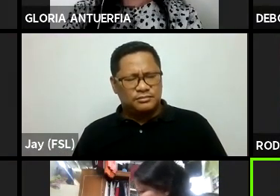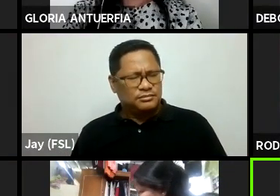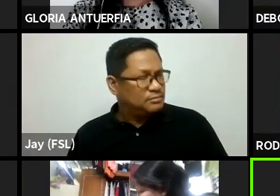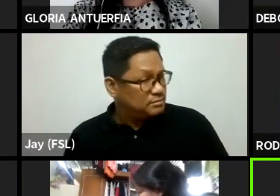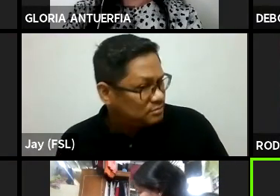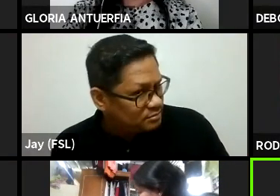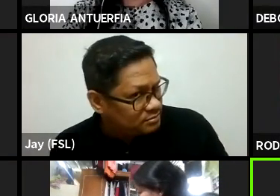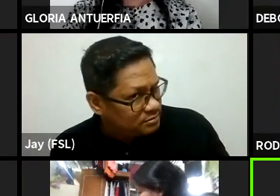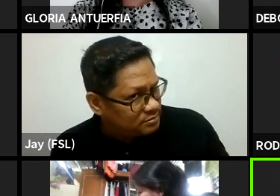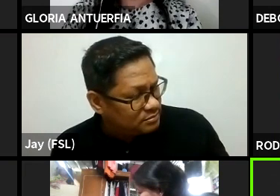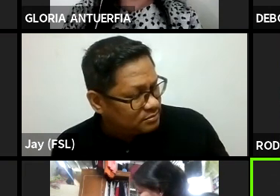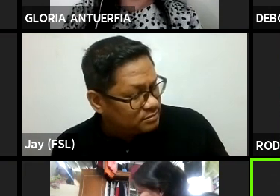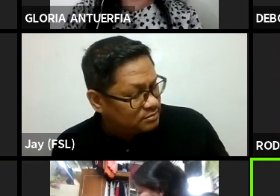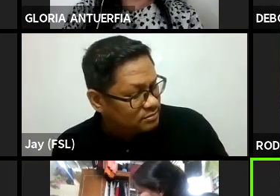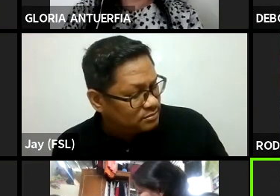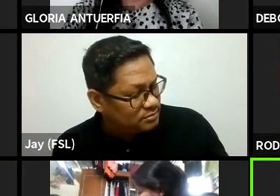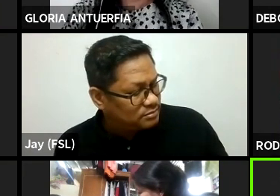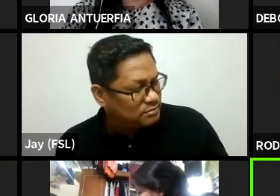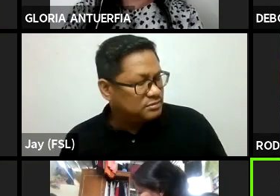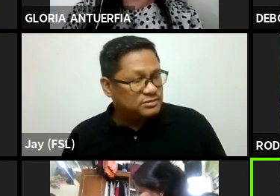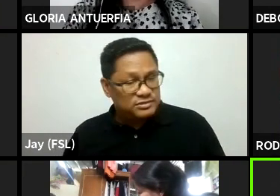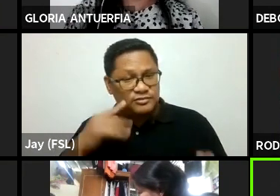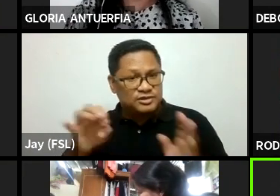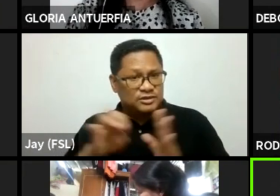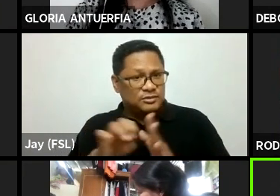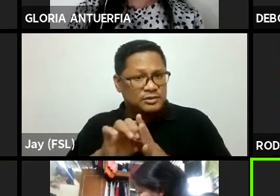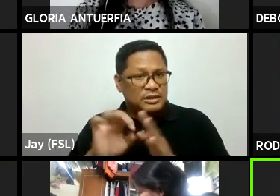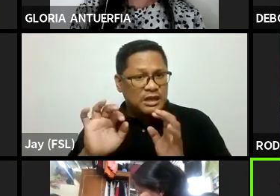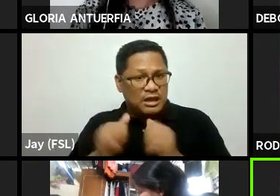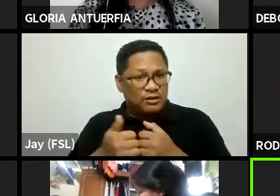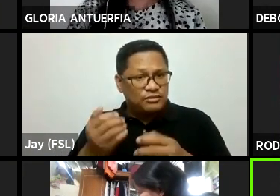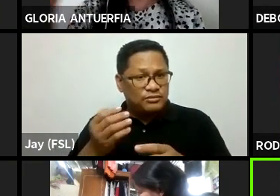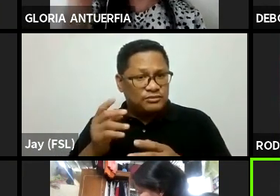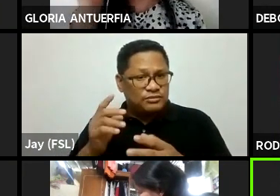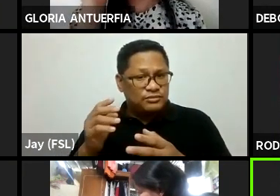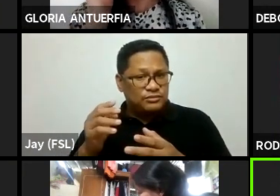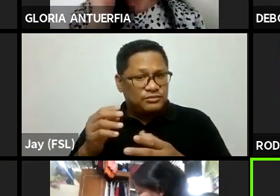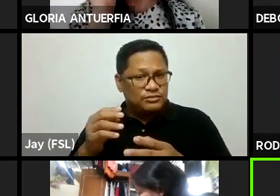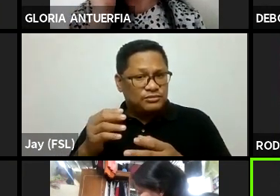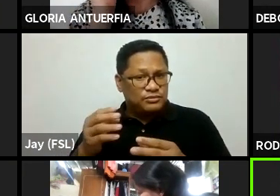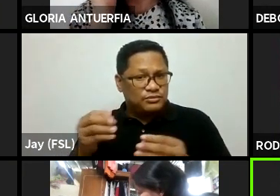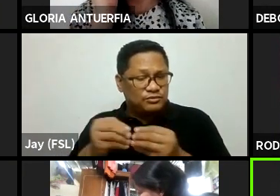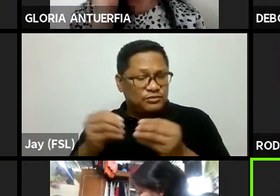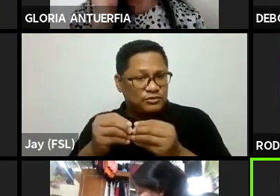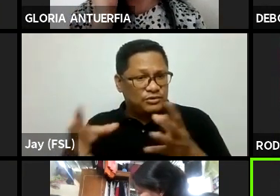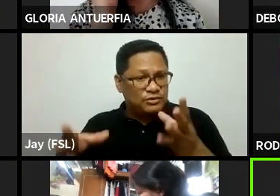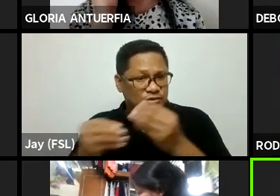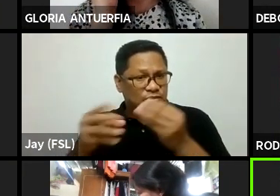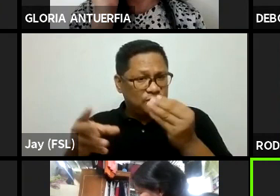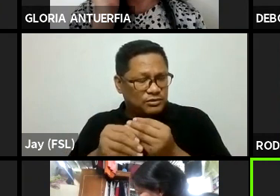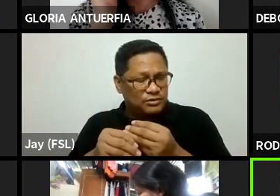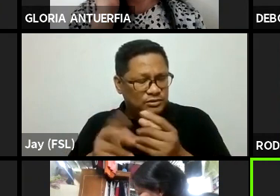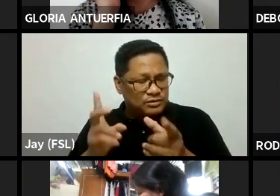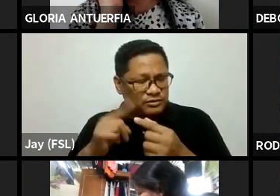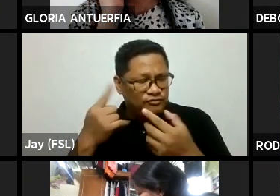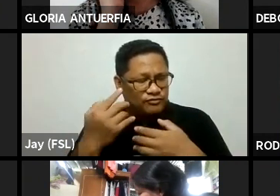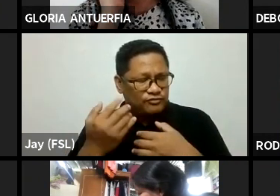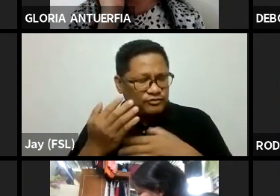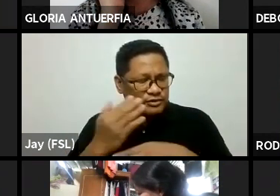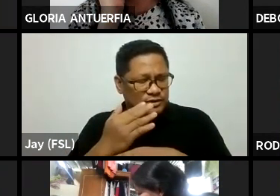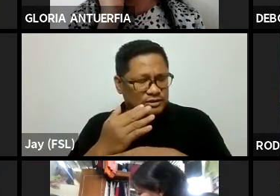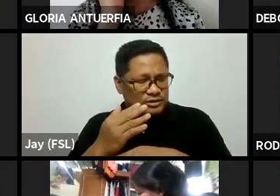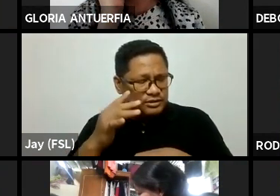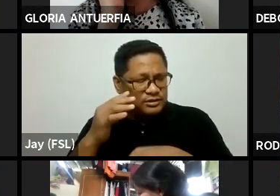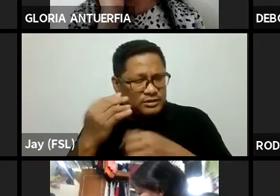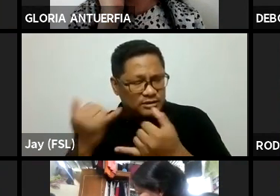pasukin. Yung pagyamanin siguro, pag nandun ka na, matututunan mo na. Kaso, at the meantime nga, wala akong ka-idea.